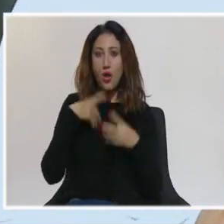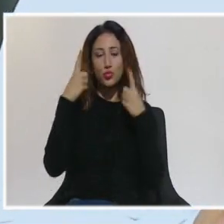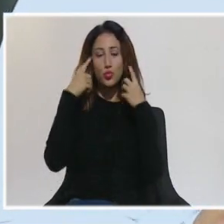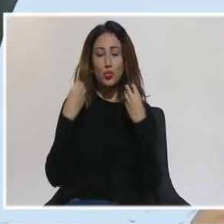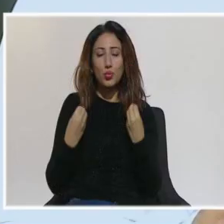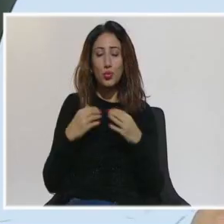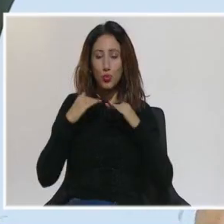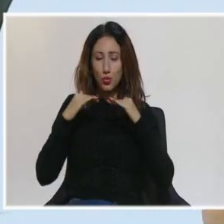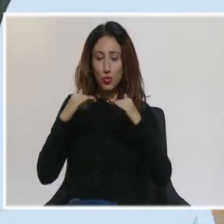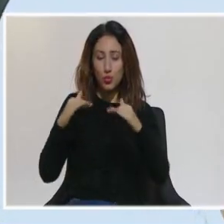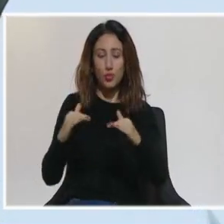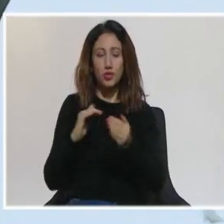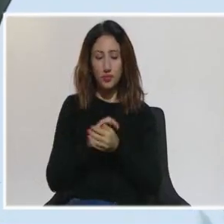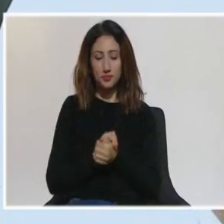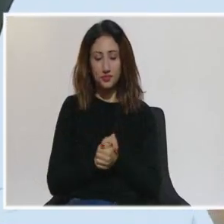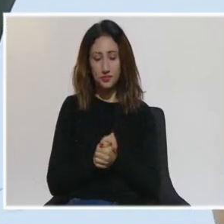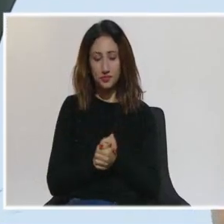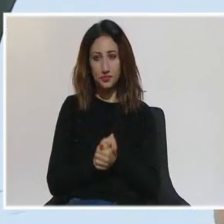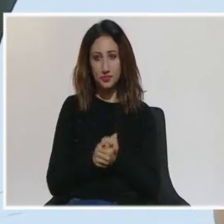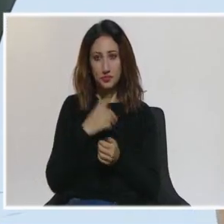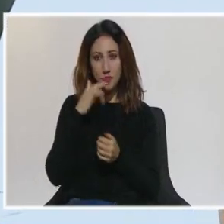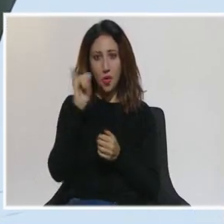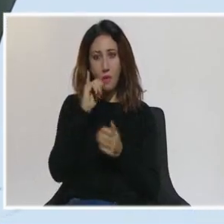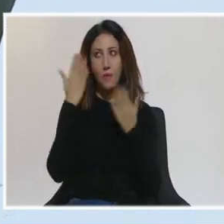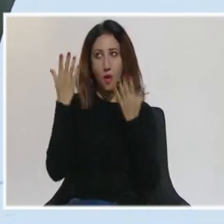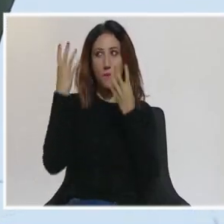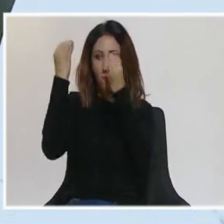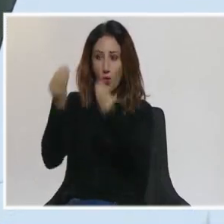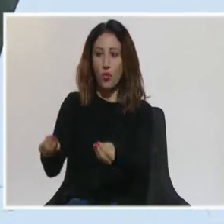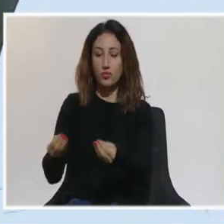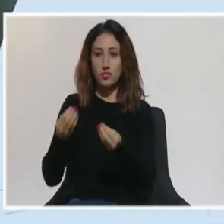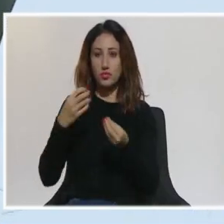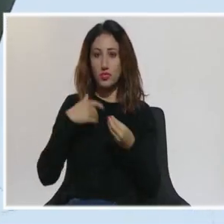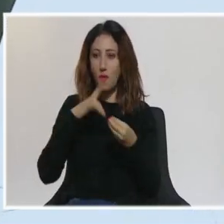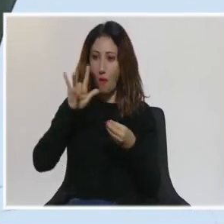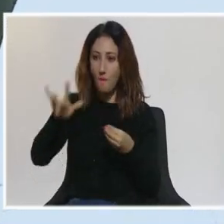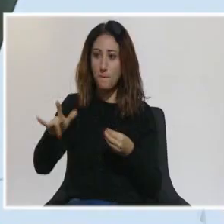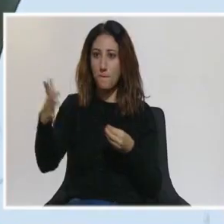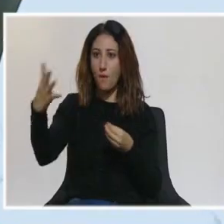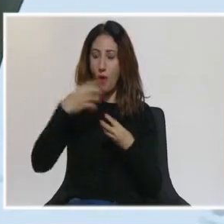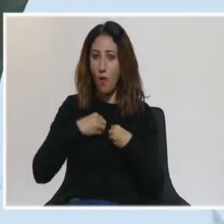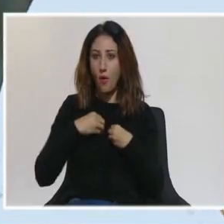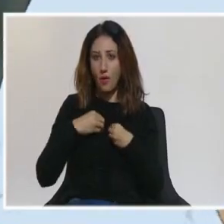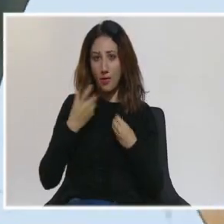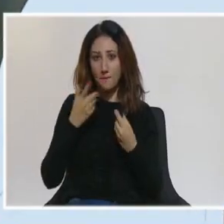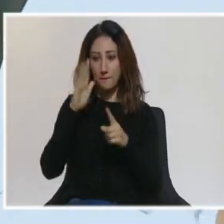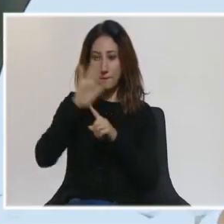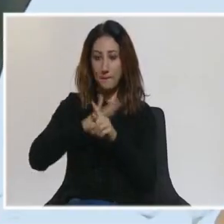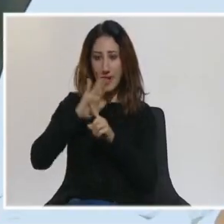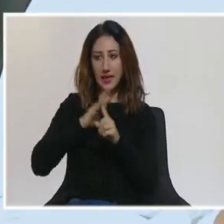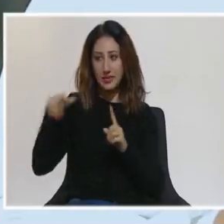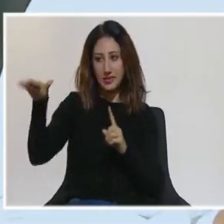البيت، ورزقهم الهدوء السكينة، ورزقهم حبي، ورزقهم الحنية عليا.